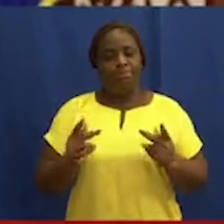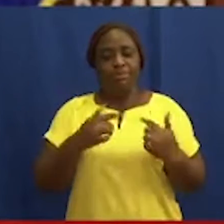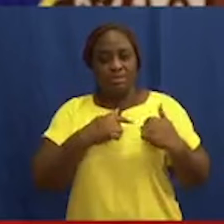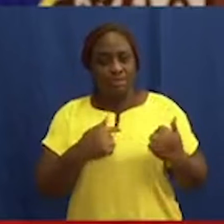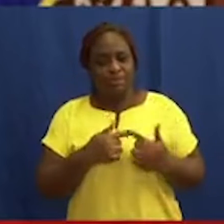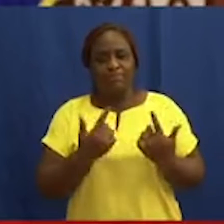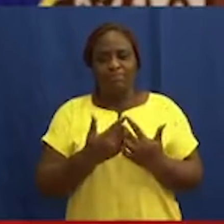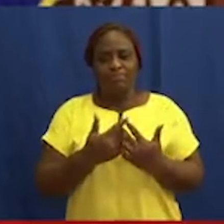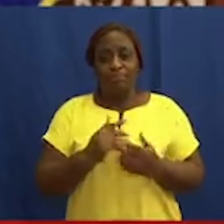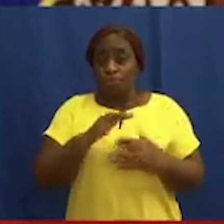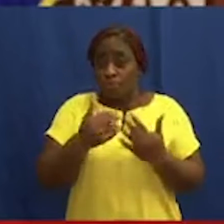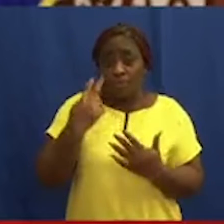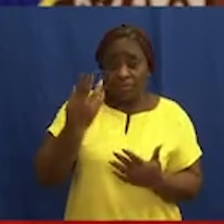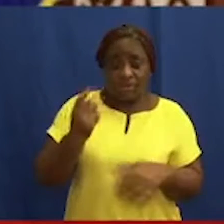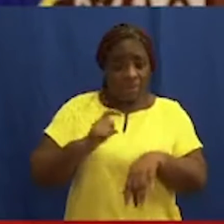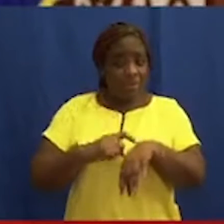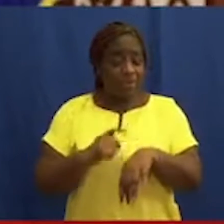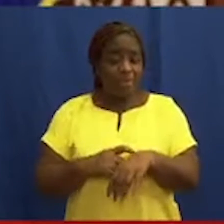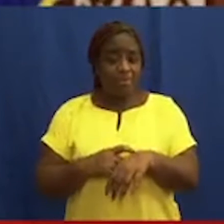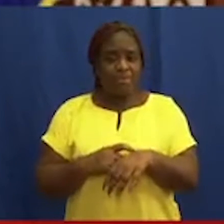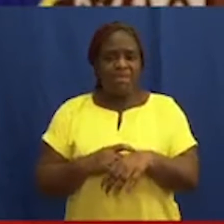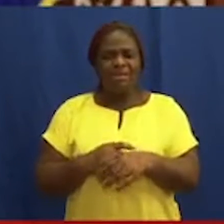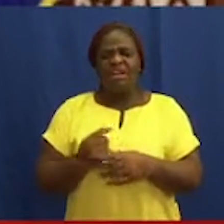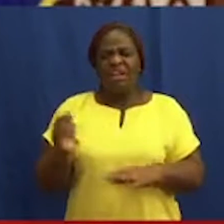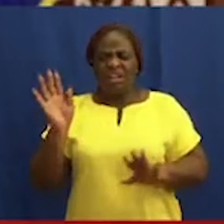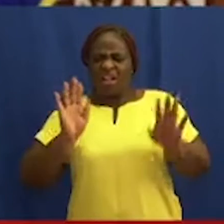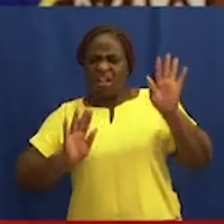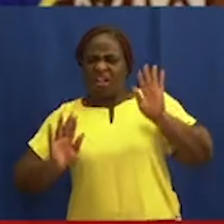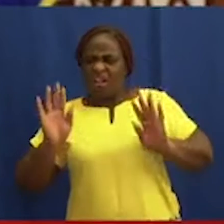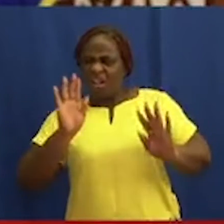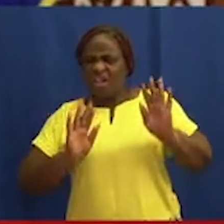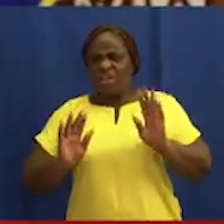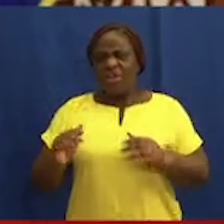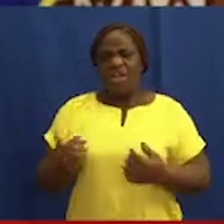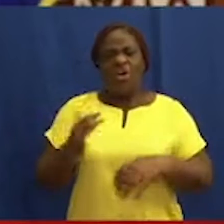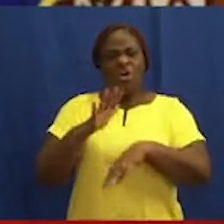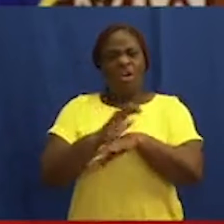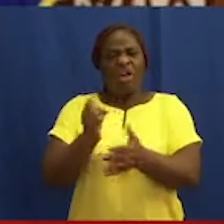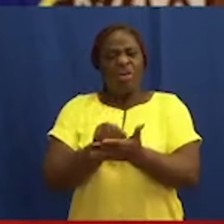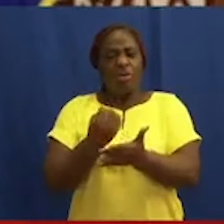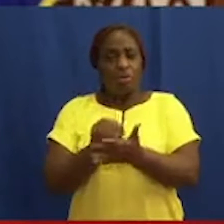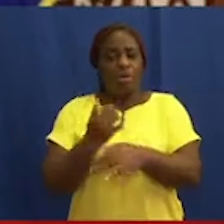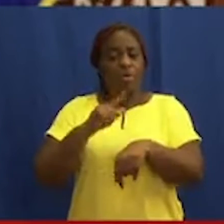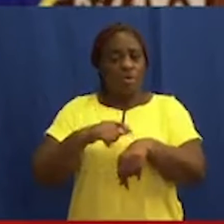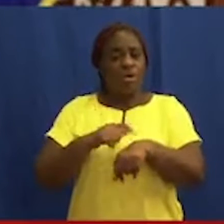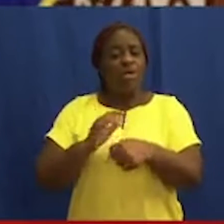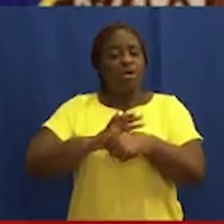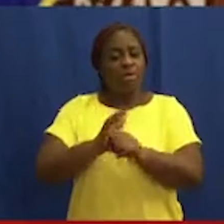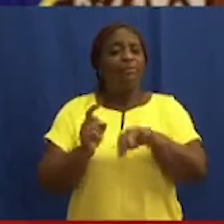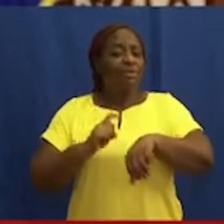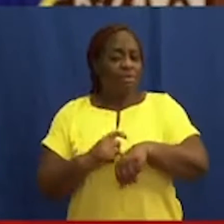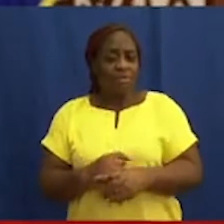tsananin illar hakan. Tattalin arzikin Ghana ma ya tsunduma cikin mummunar hali. A sanda na